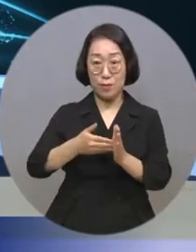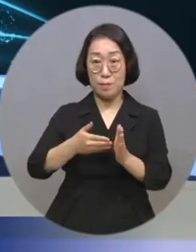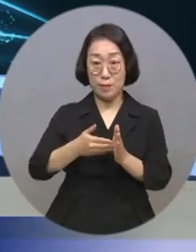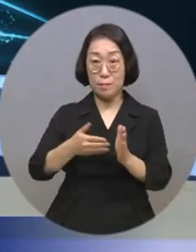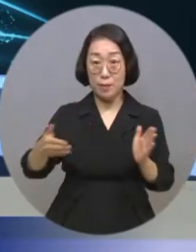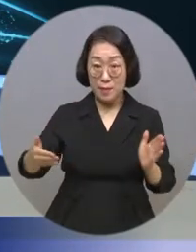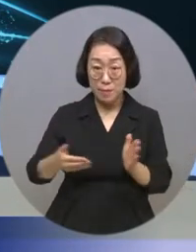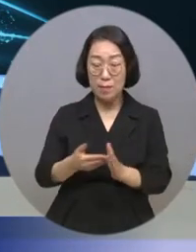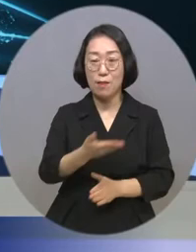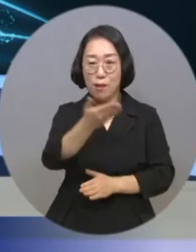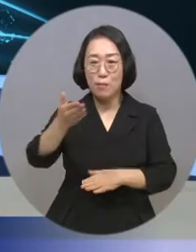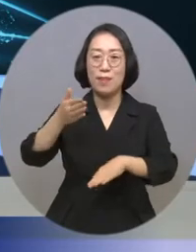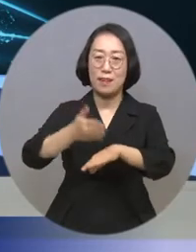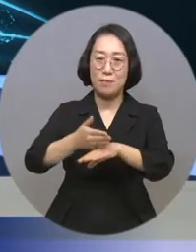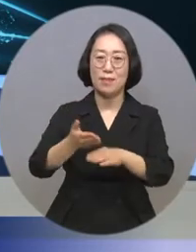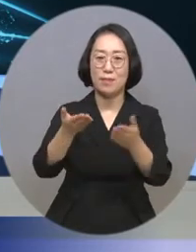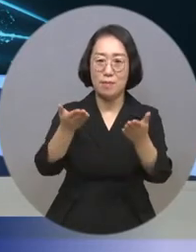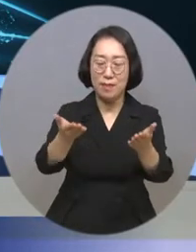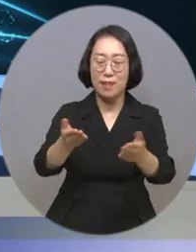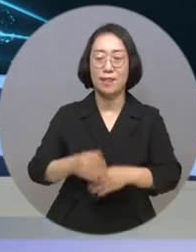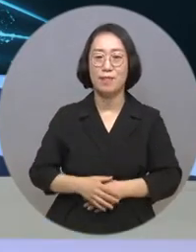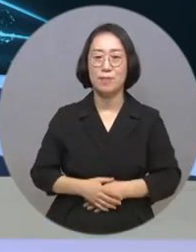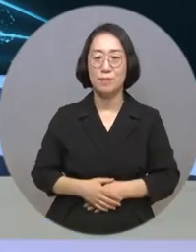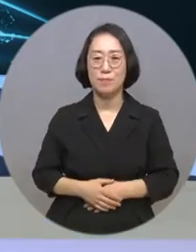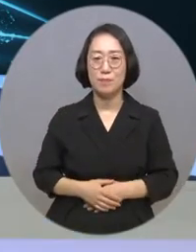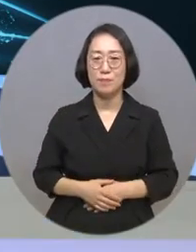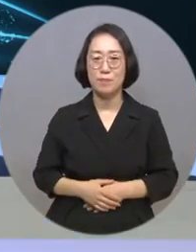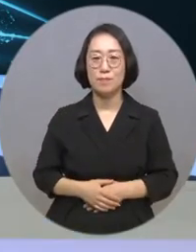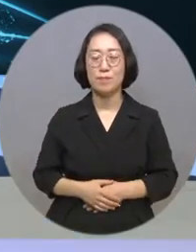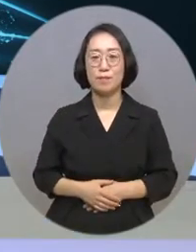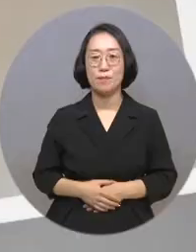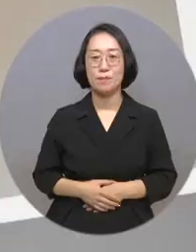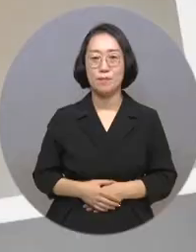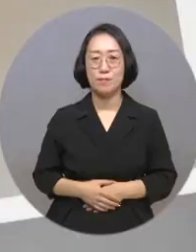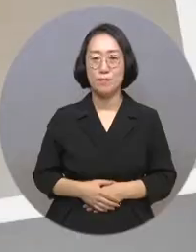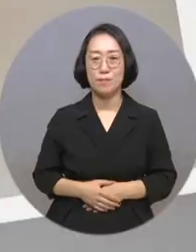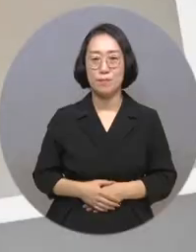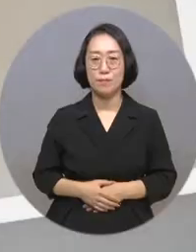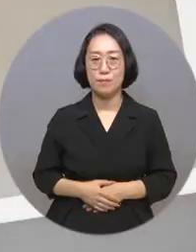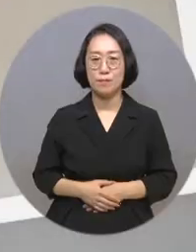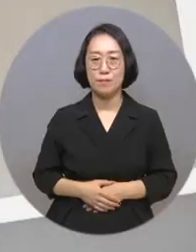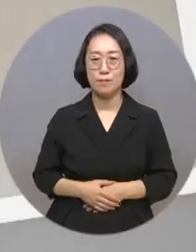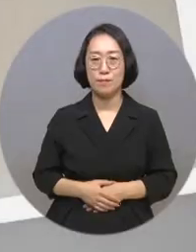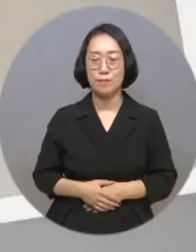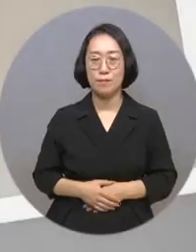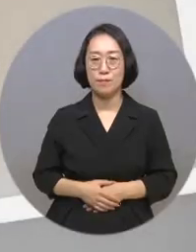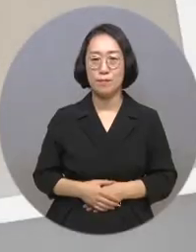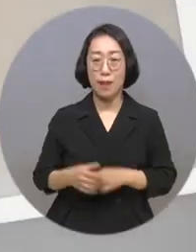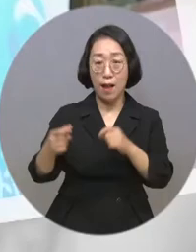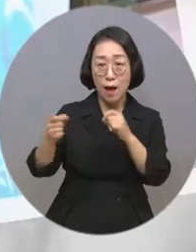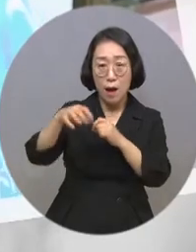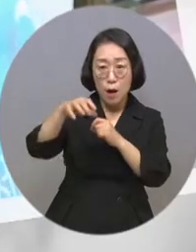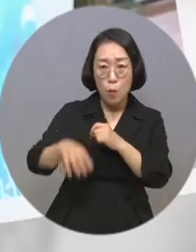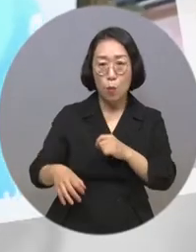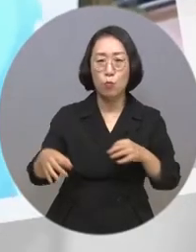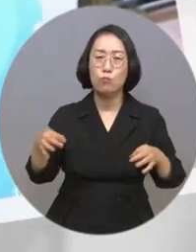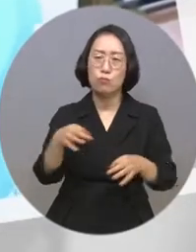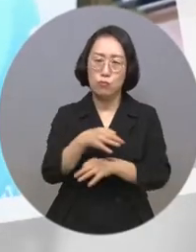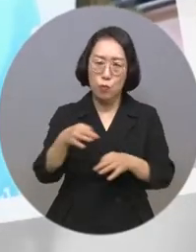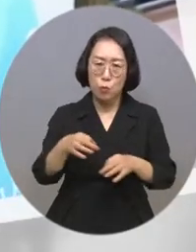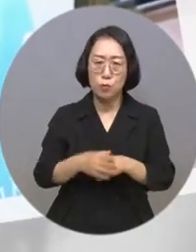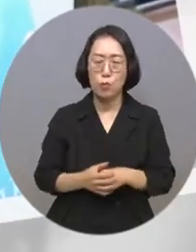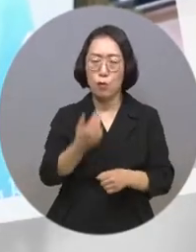시청해주신 여러분 고맙습니다. 우리 주변에서 일어나는 불공정한